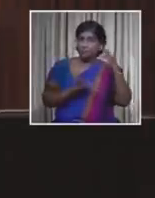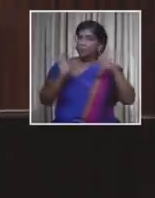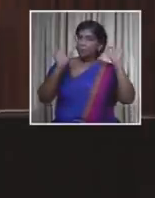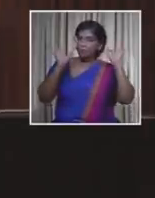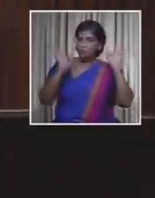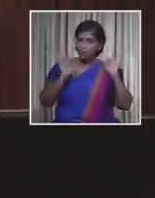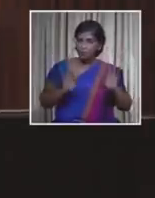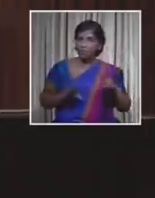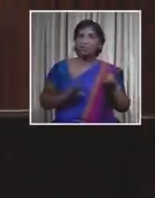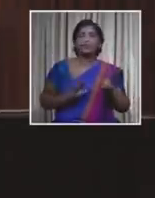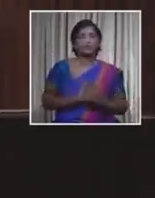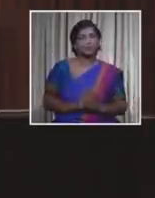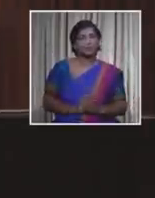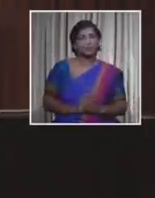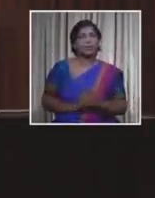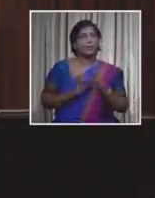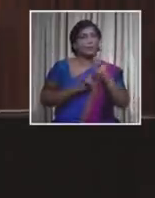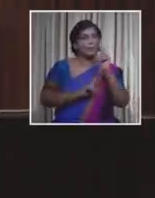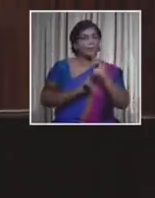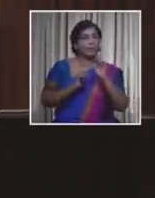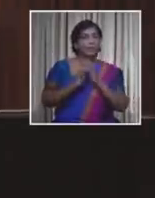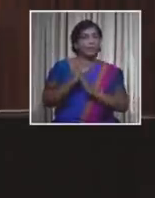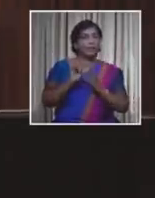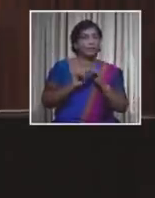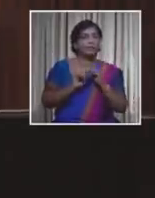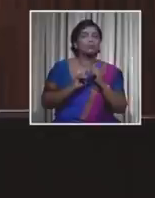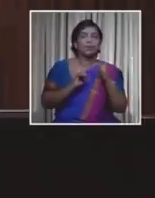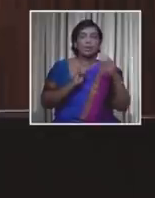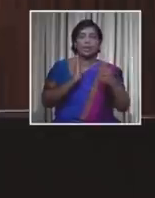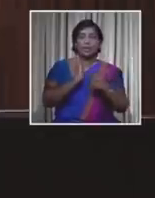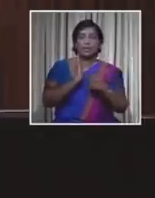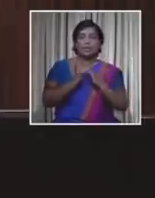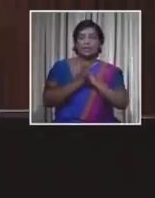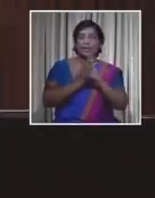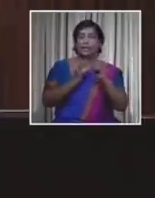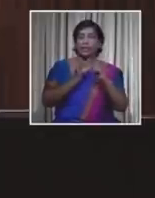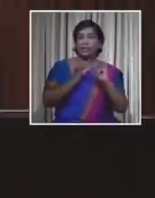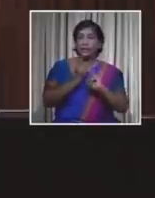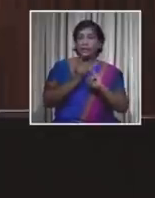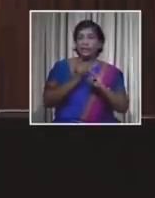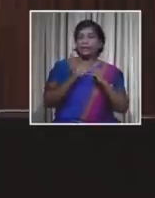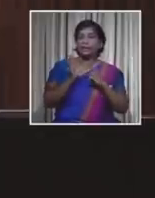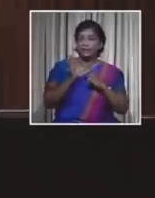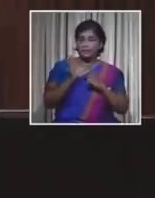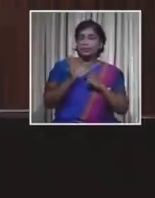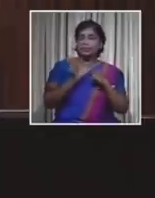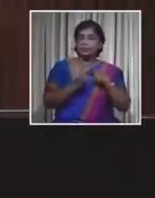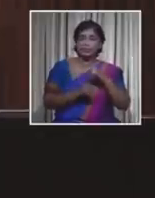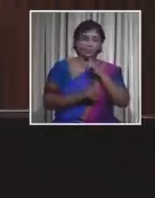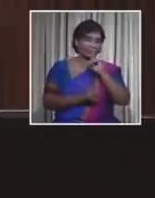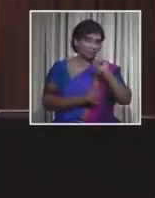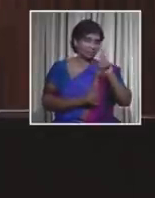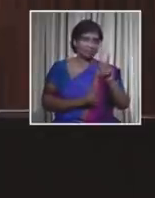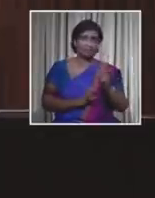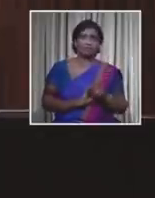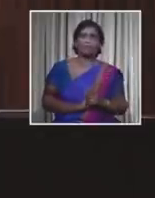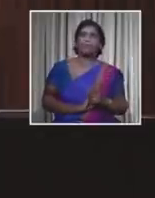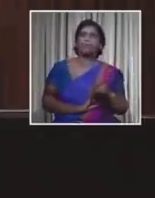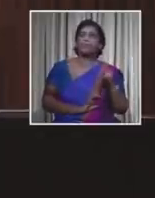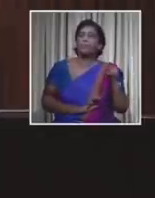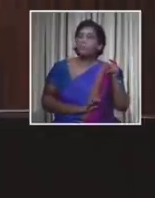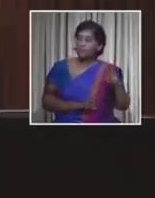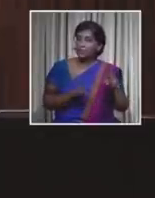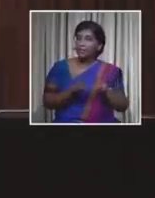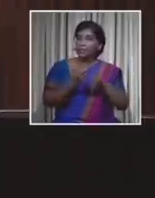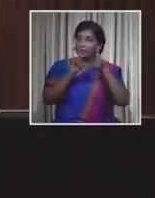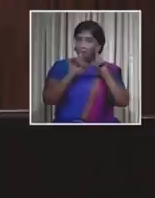වැළකී සිටින ලෙස පාර්ලිමේන්තු මන්ත්‍රී ගරු තිස්ස කුට්ටියාරච්චි මහතාට දැඩි ලෙස අවවාද කරමි. තවද